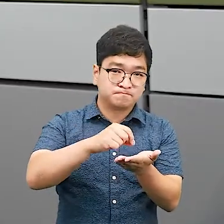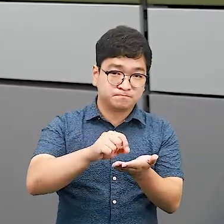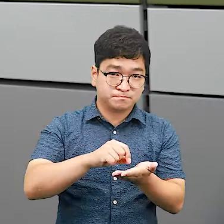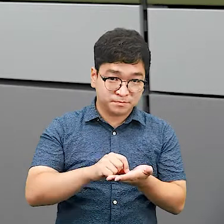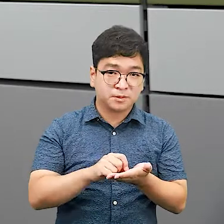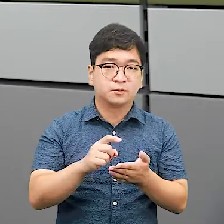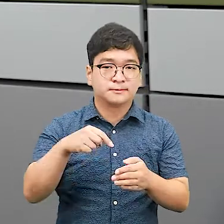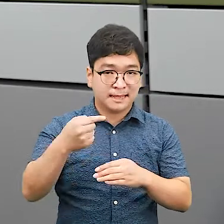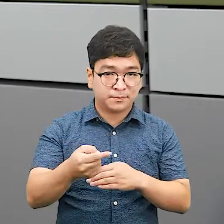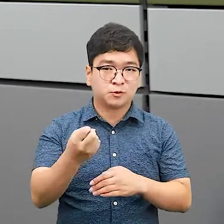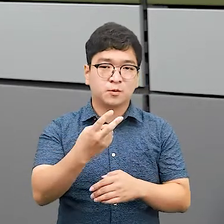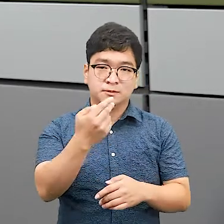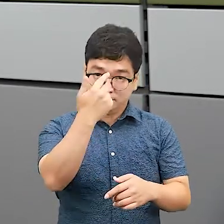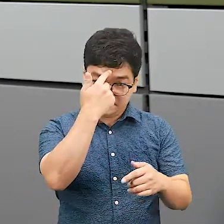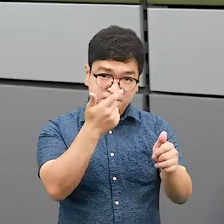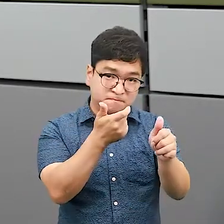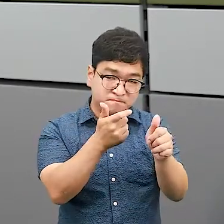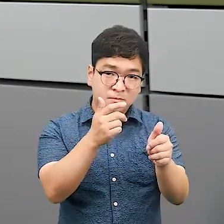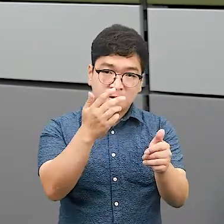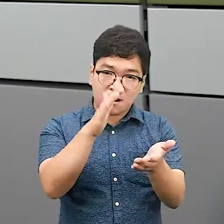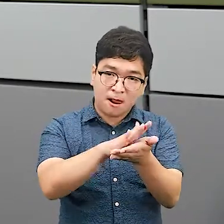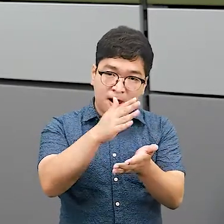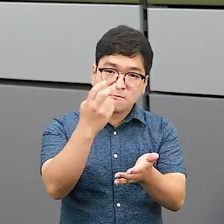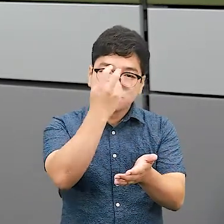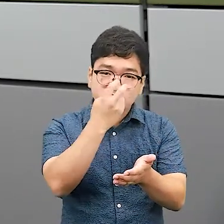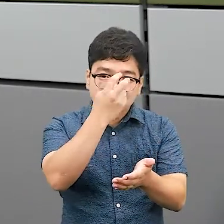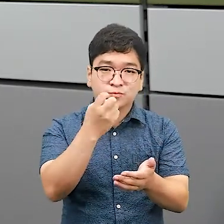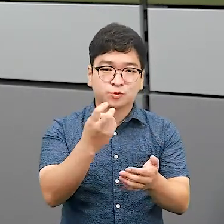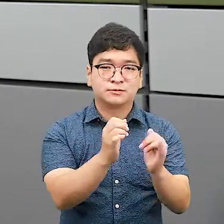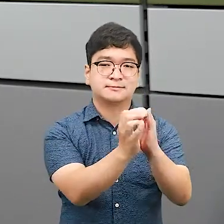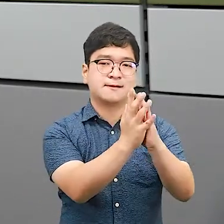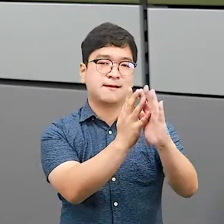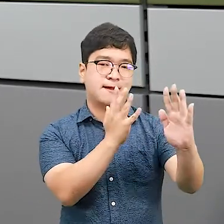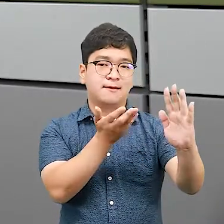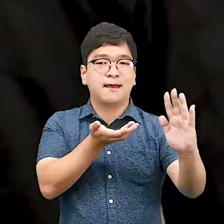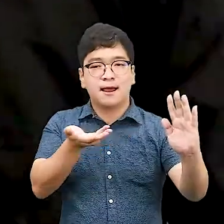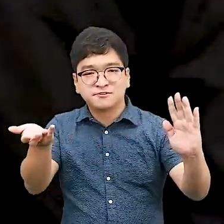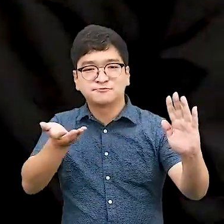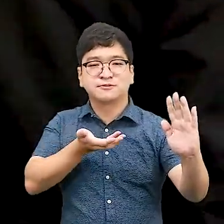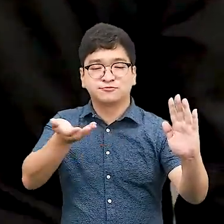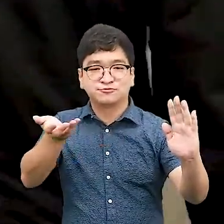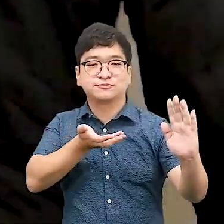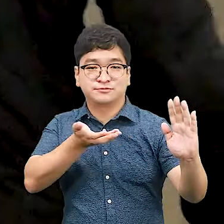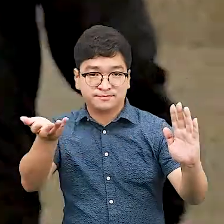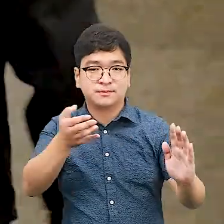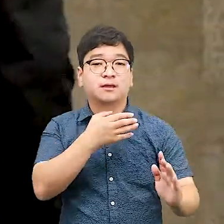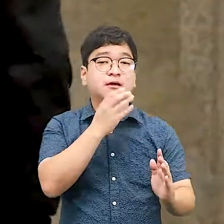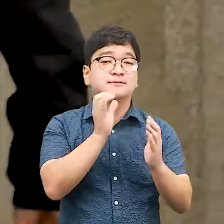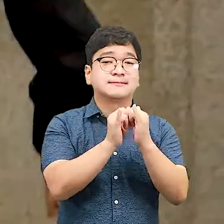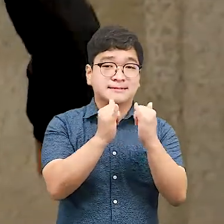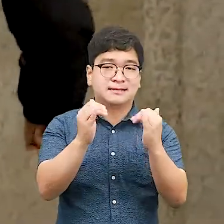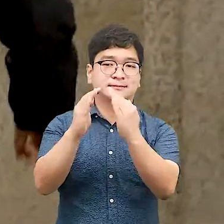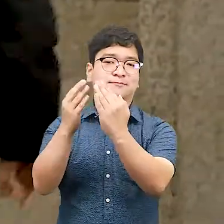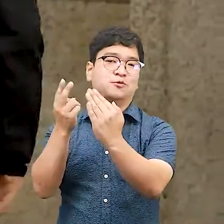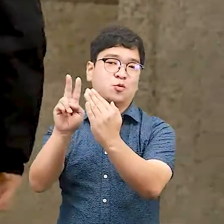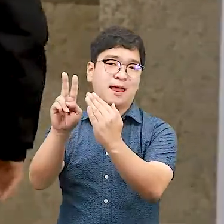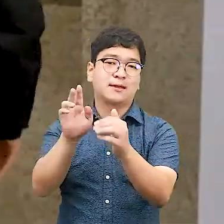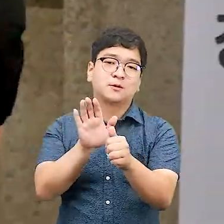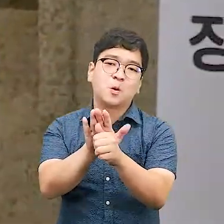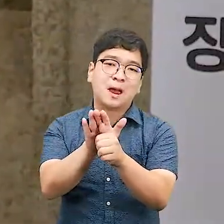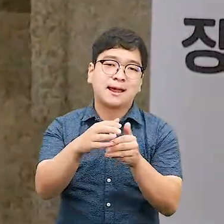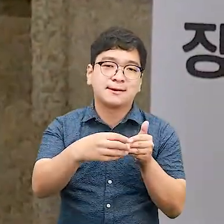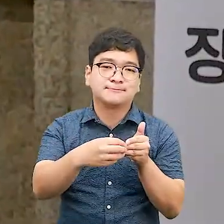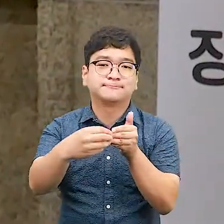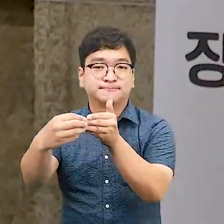그다음에 이제 체온도 재드리고, 그다음에 순서 정렬하게 안내도 해드리고, 어르신들 그다음에